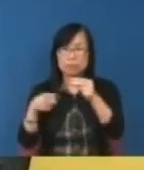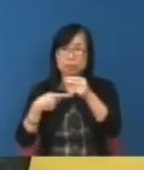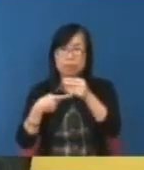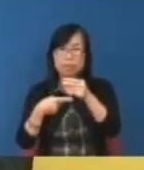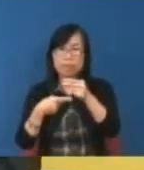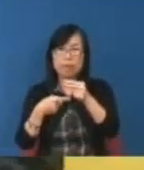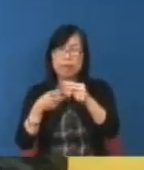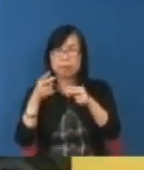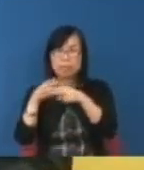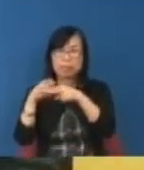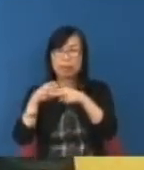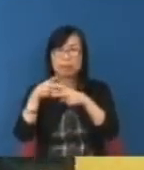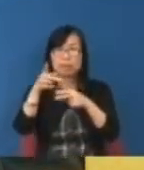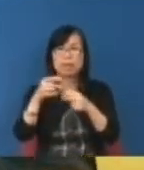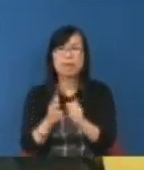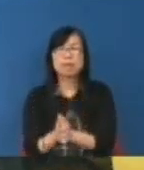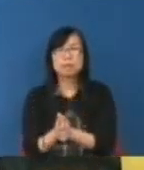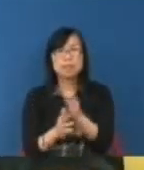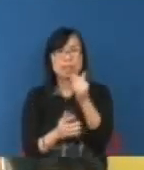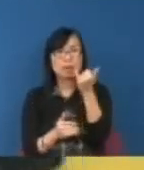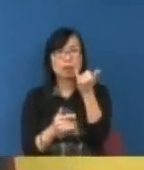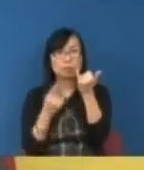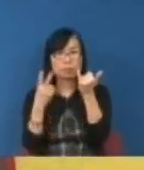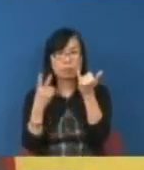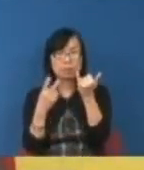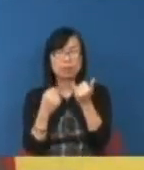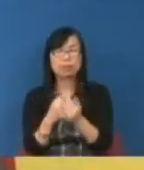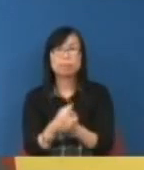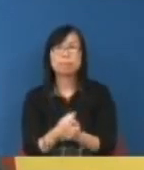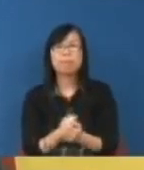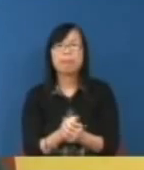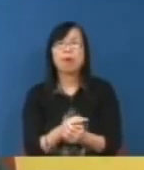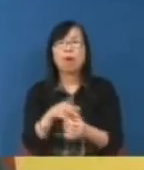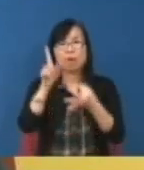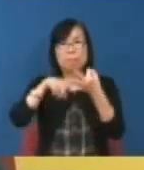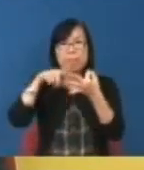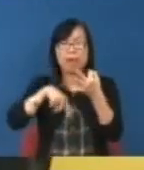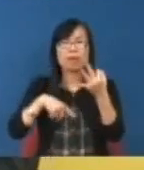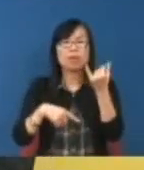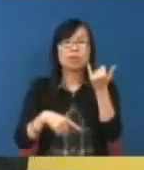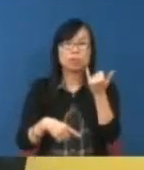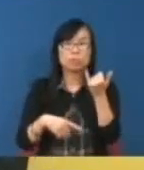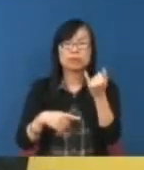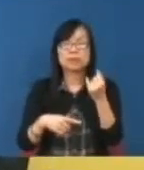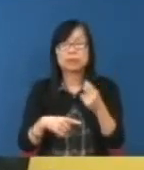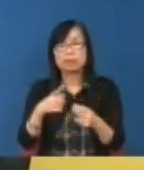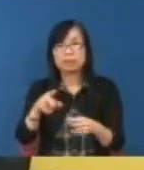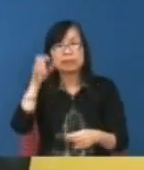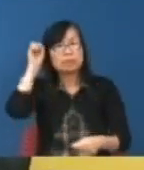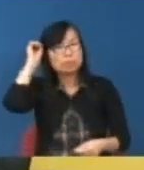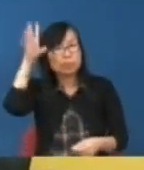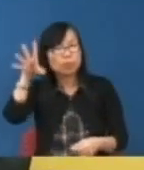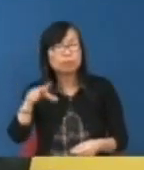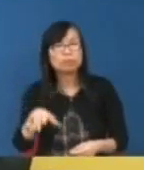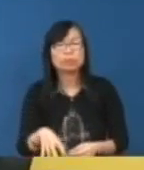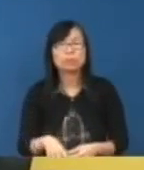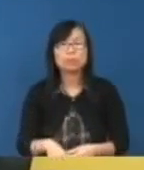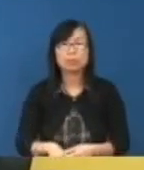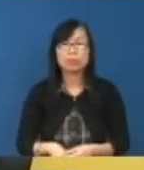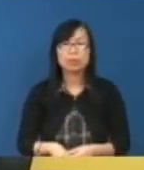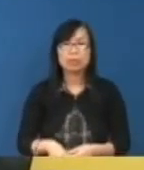就有一個角色叫做陸二年、即那個人姓陸叫做二年、為什麼他創造一個角色呢？就是我記得那部戲應該